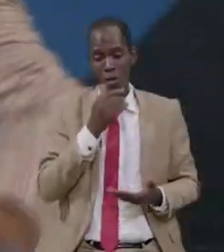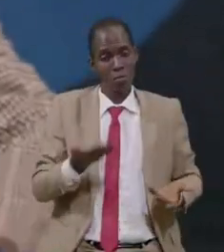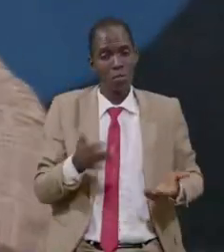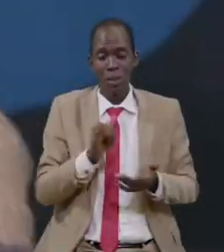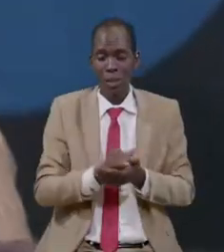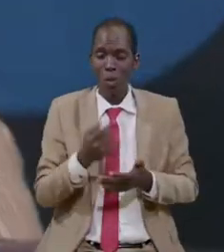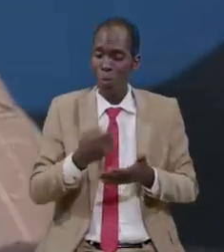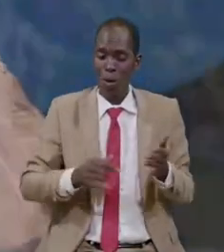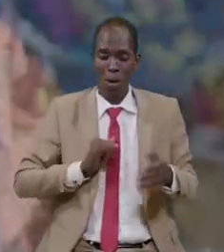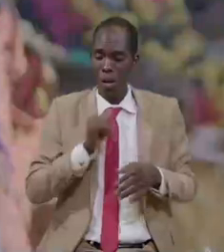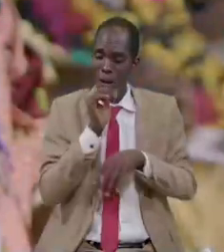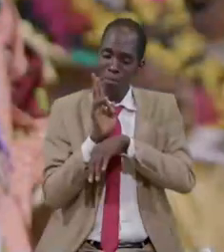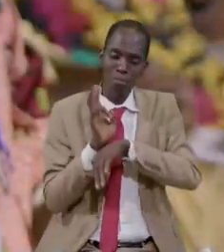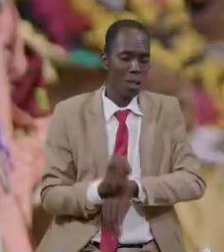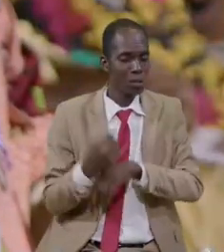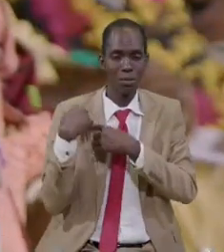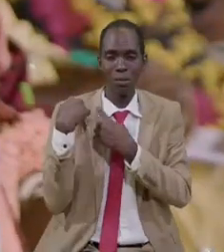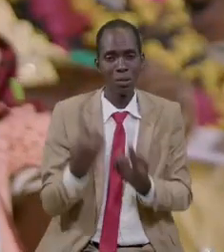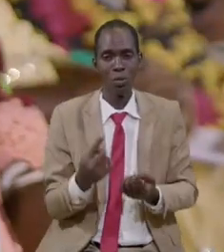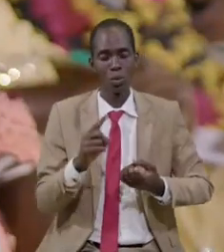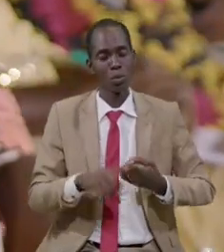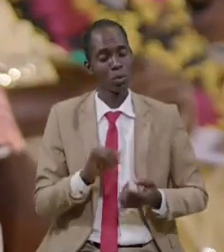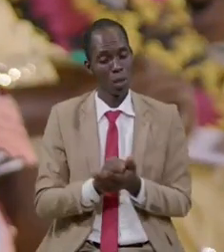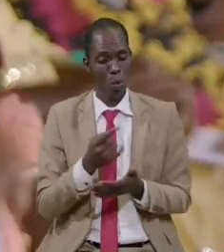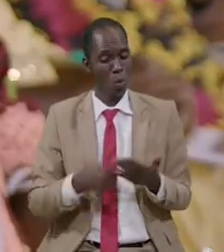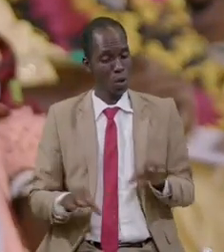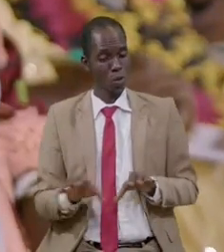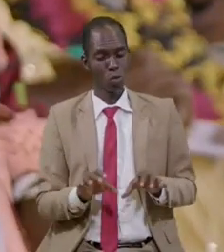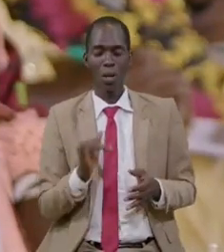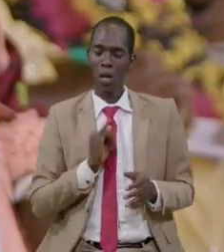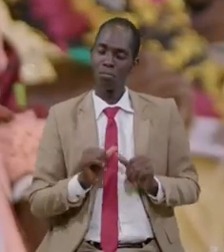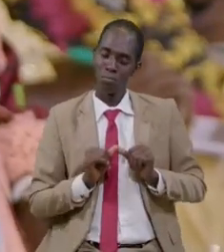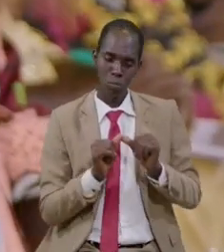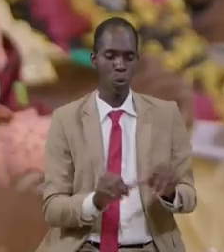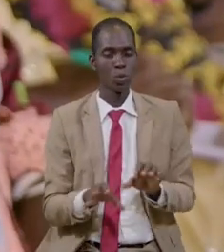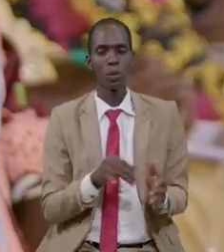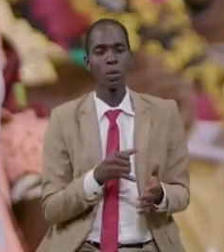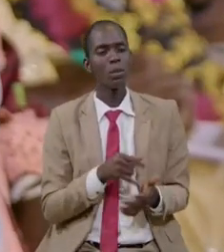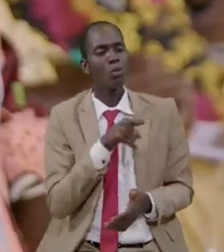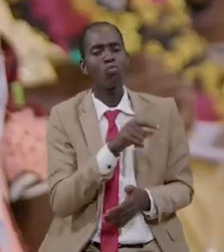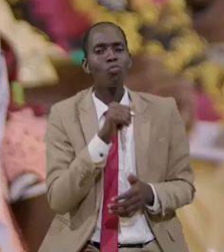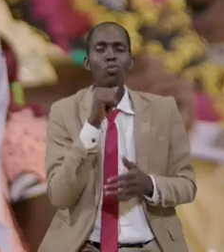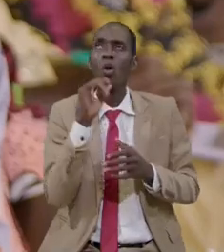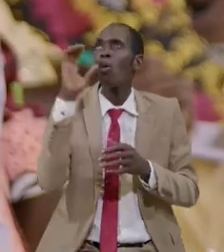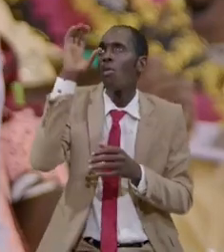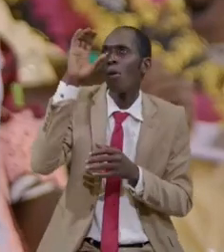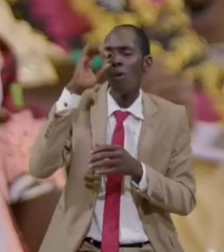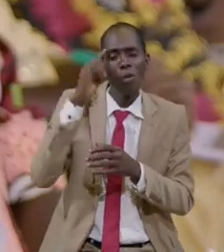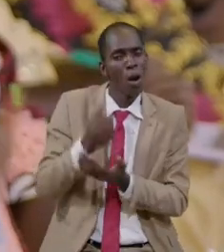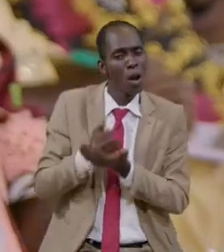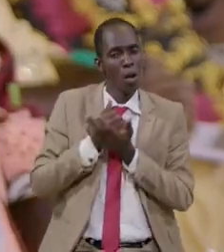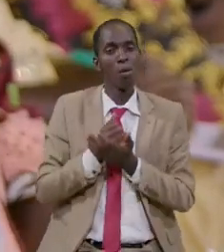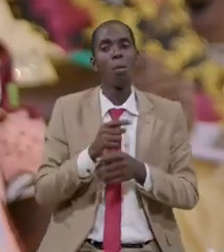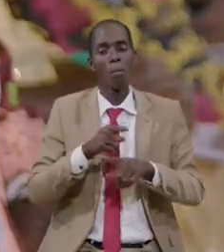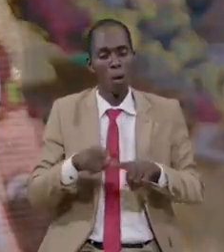Et c'est là ce que je veux toujours. Ils ne cherchent pas. Mais je sais, toi, tu es là ce soir parce que tu cherches